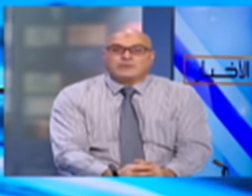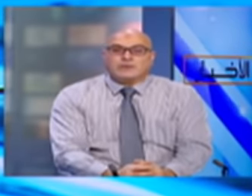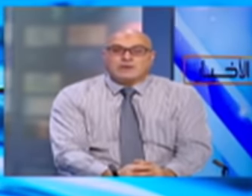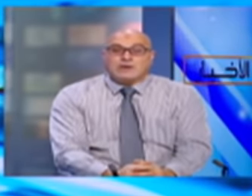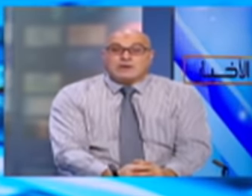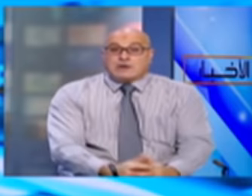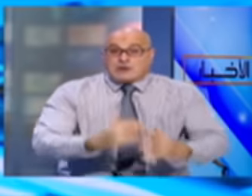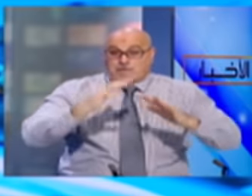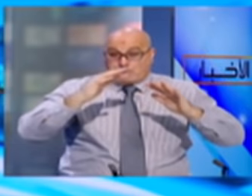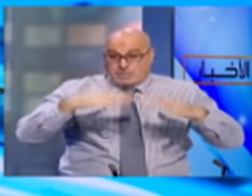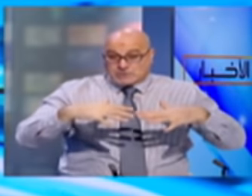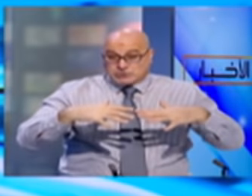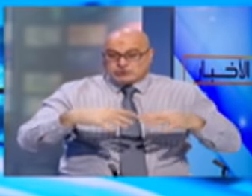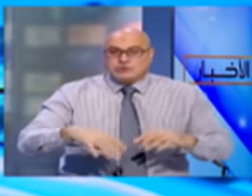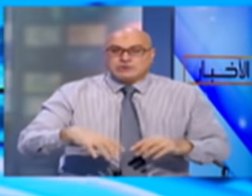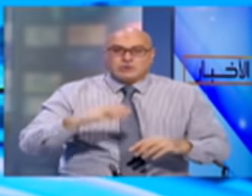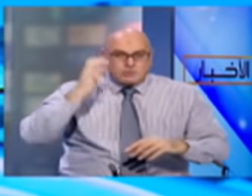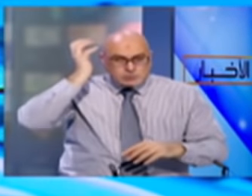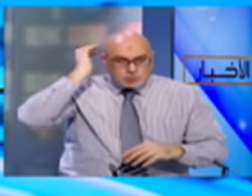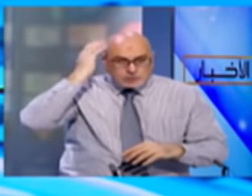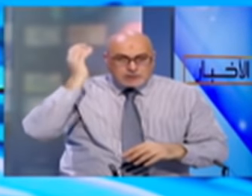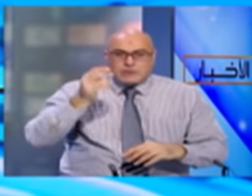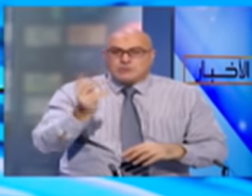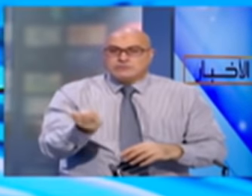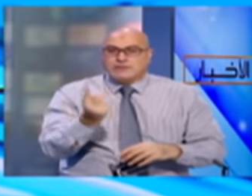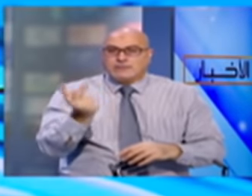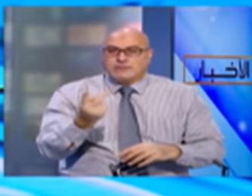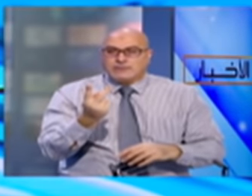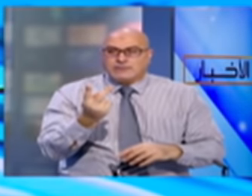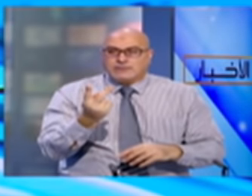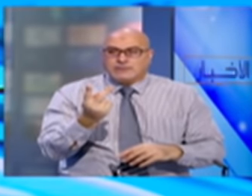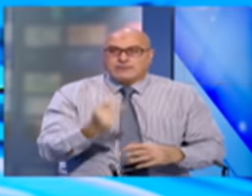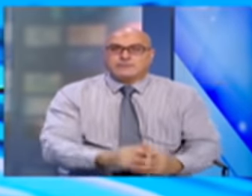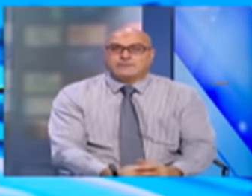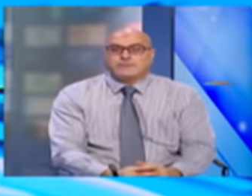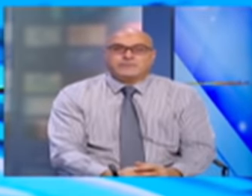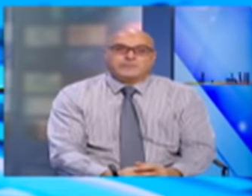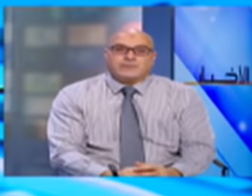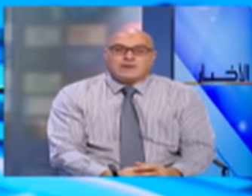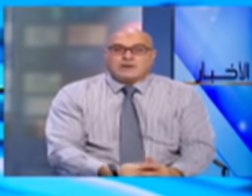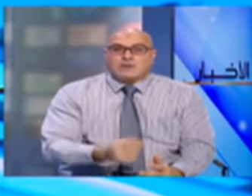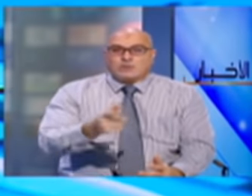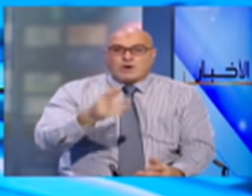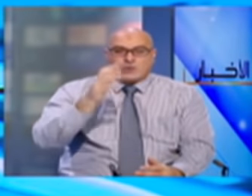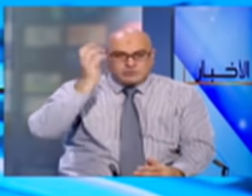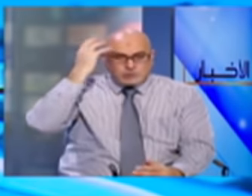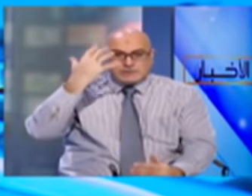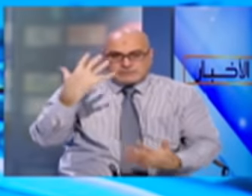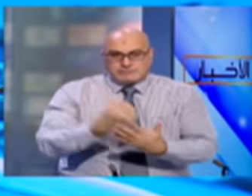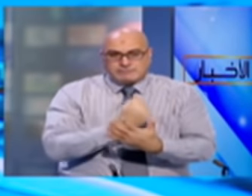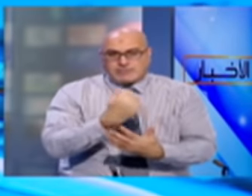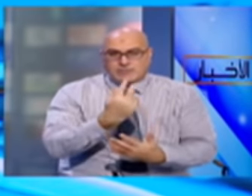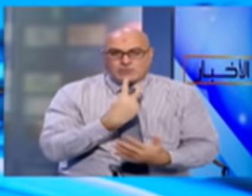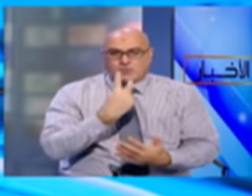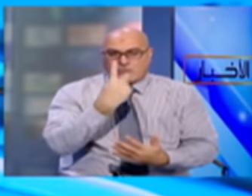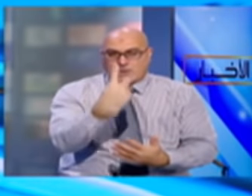اللقاء الذي جمع بين شباب قسنطينة ونصر حسنداي فانتهى لصالح الشباب